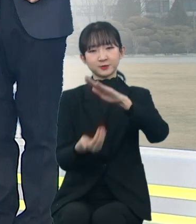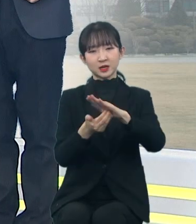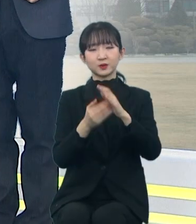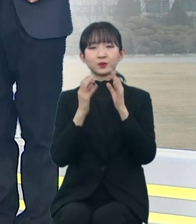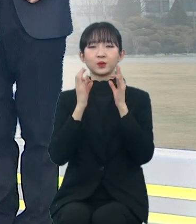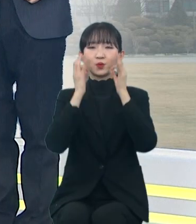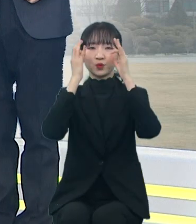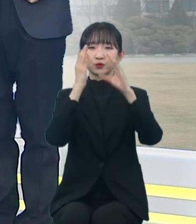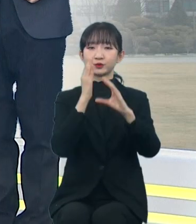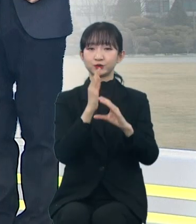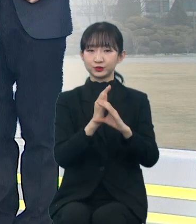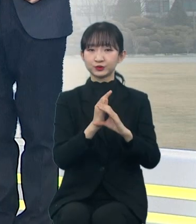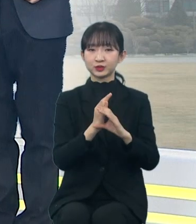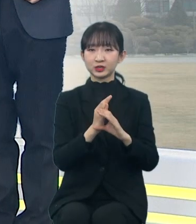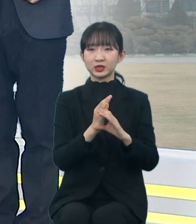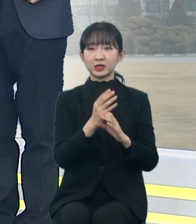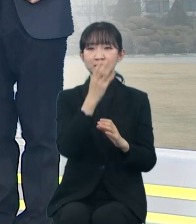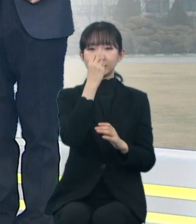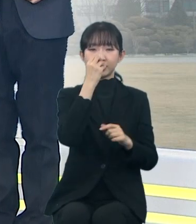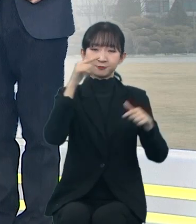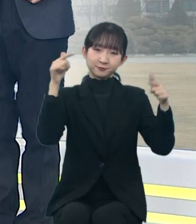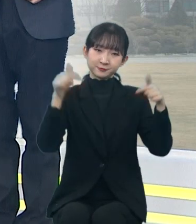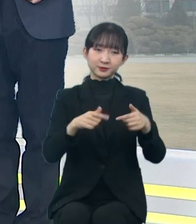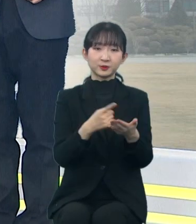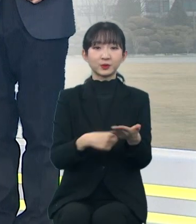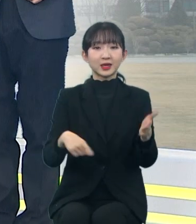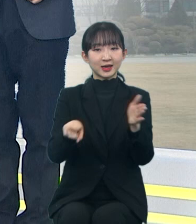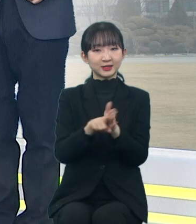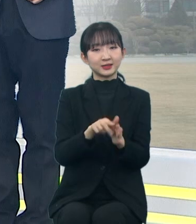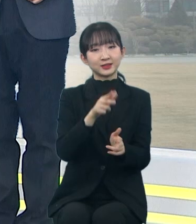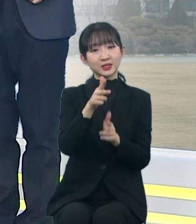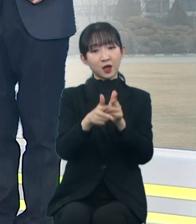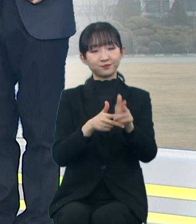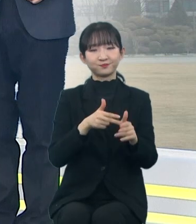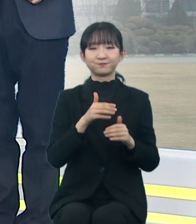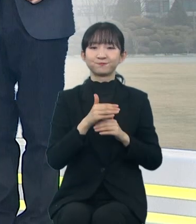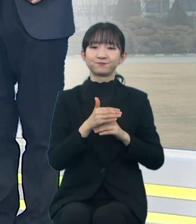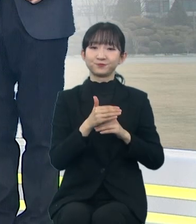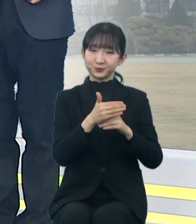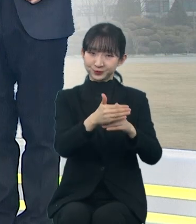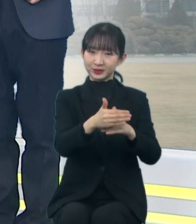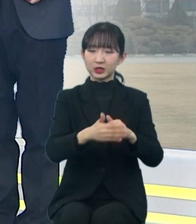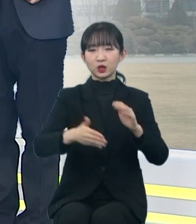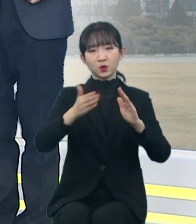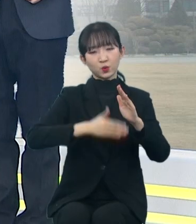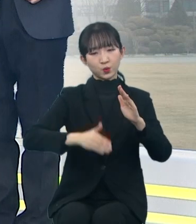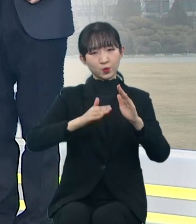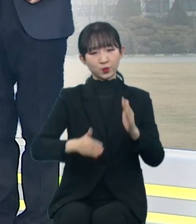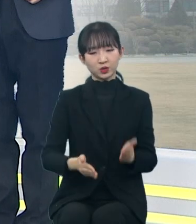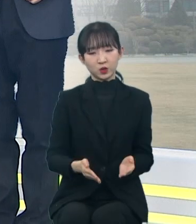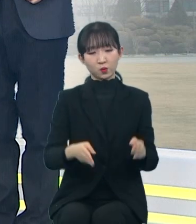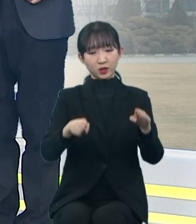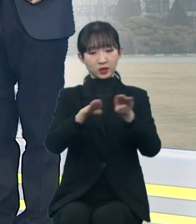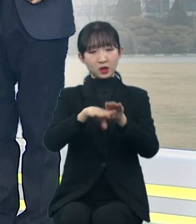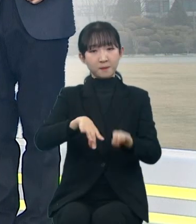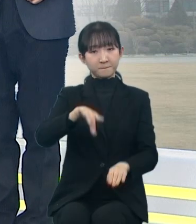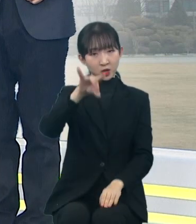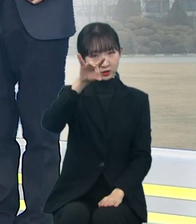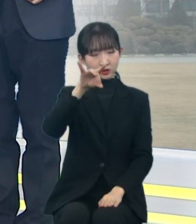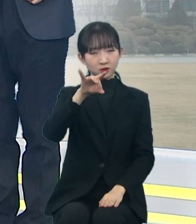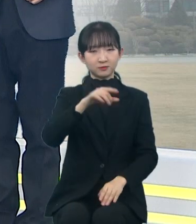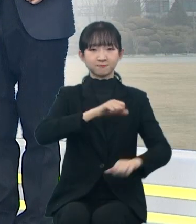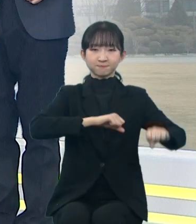모양새입니다. 시는 쓰레기 감량을 위한 다양한 사업을 추진하고 있는데요. 공공기관부터 솔선수범하기 위해